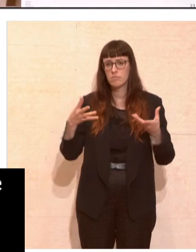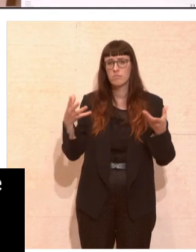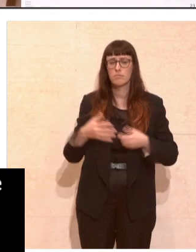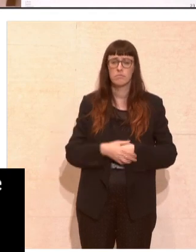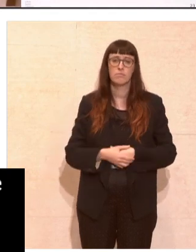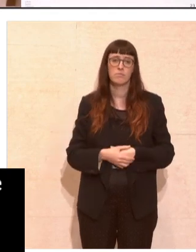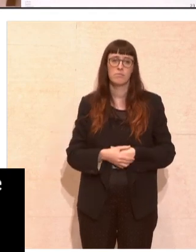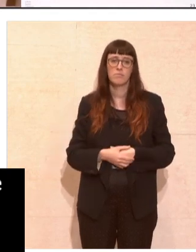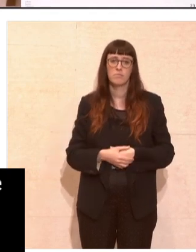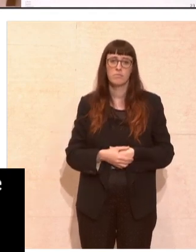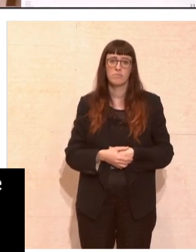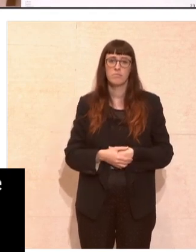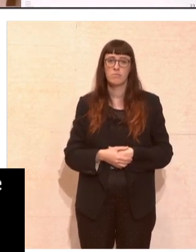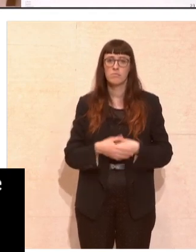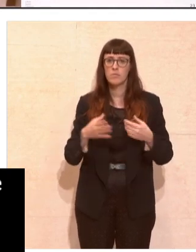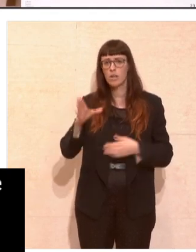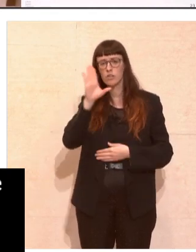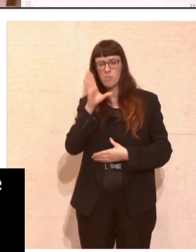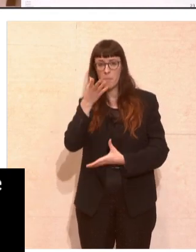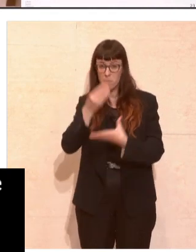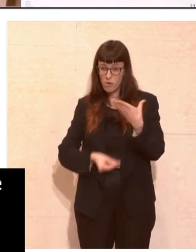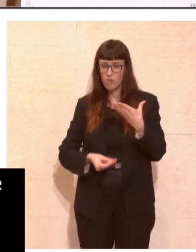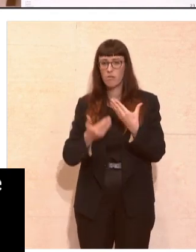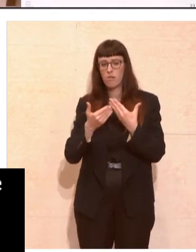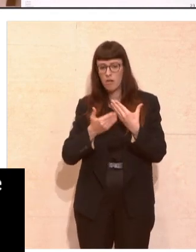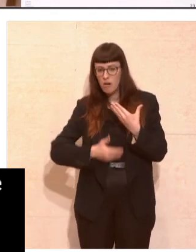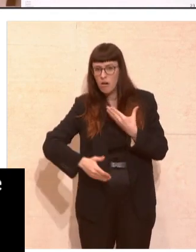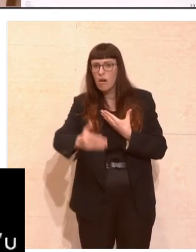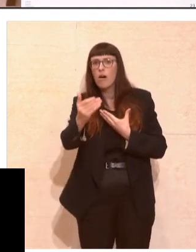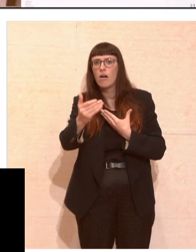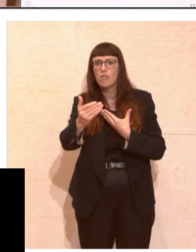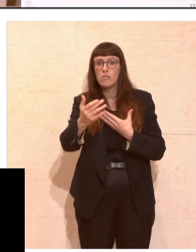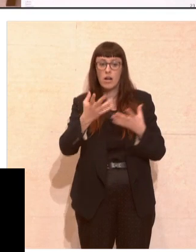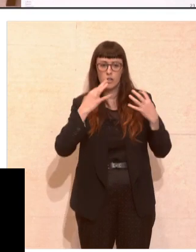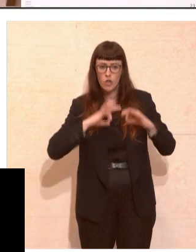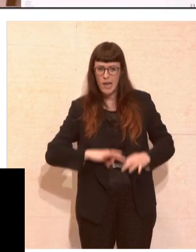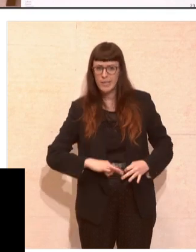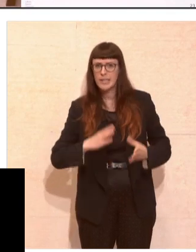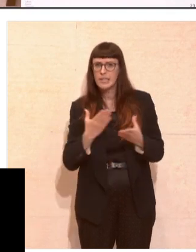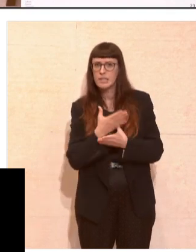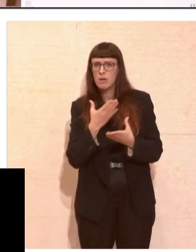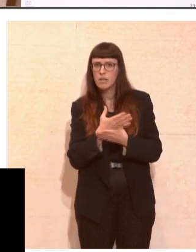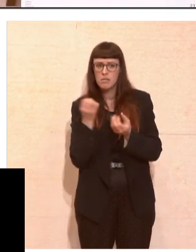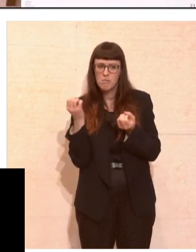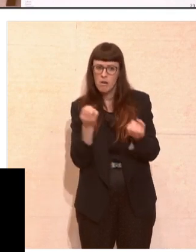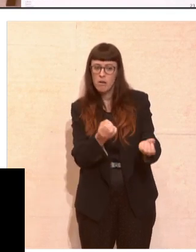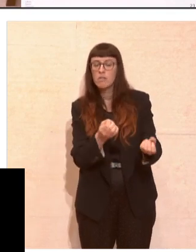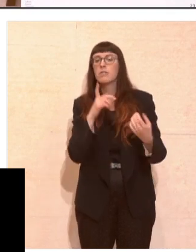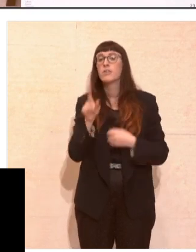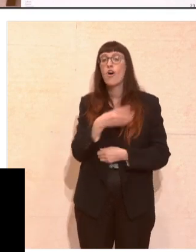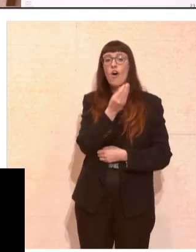finalement des effets à long terme d'un manque de sommeil sur la réussite scolaire. C'est sûr qu'on ne peut pas mettre nos enfants dans des études